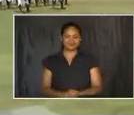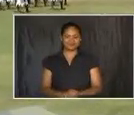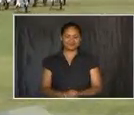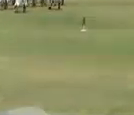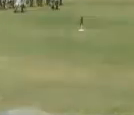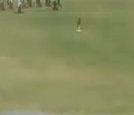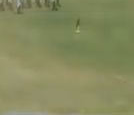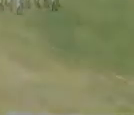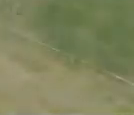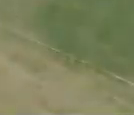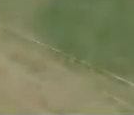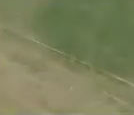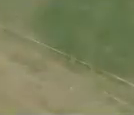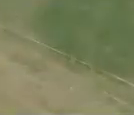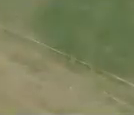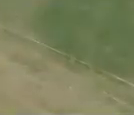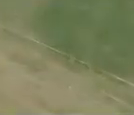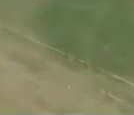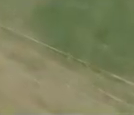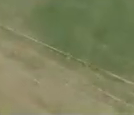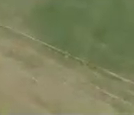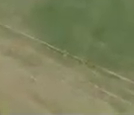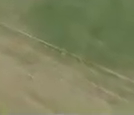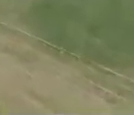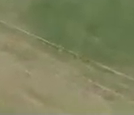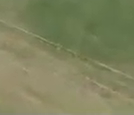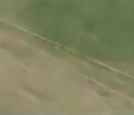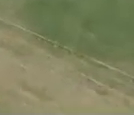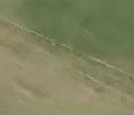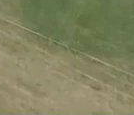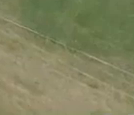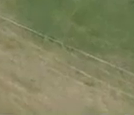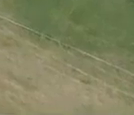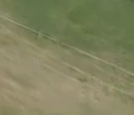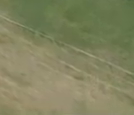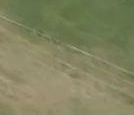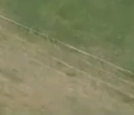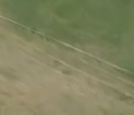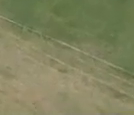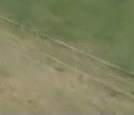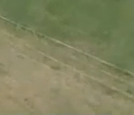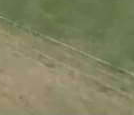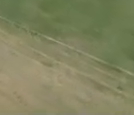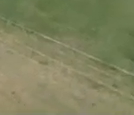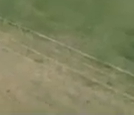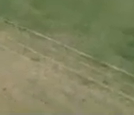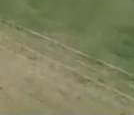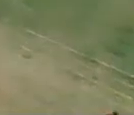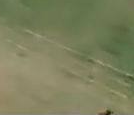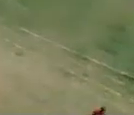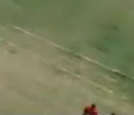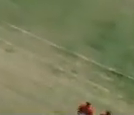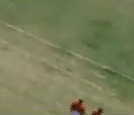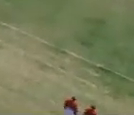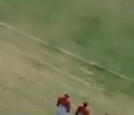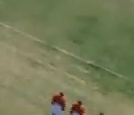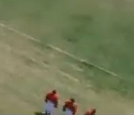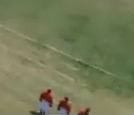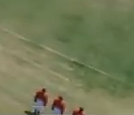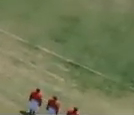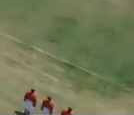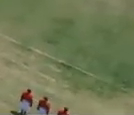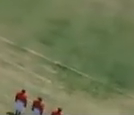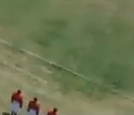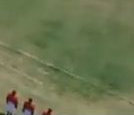थ्रू ये कलर जो है, जो फ्लैग आप देख रहे हैं, ये ट्रूप किया जाएगा 3rd